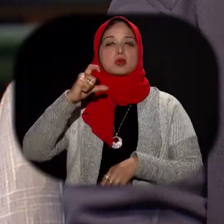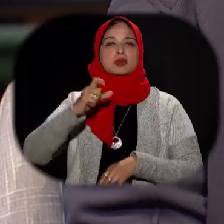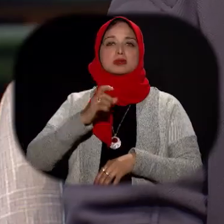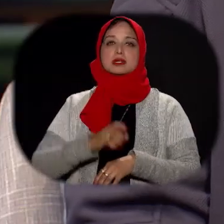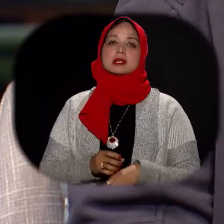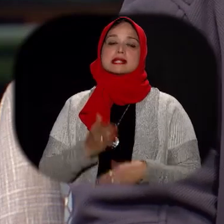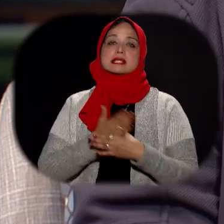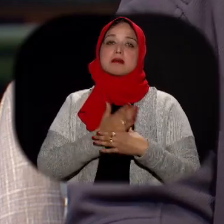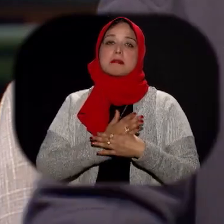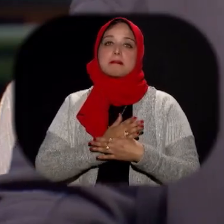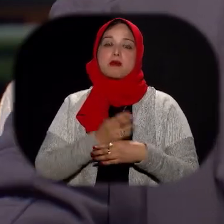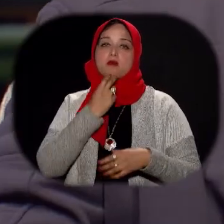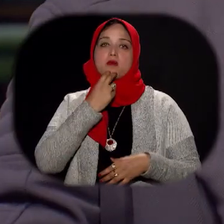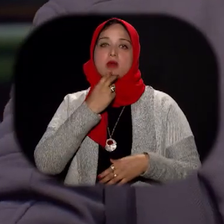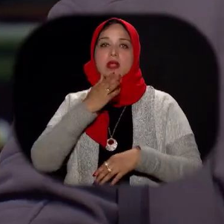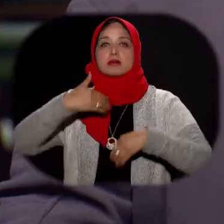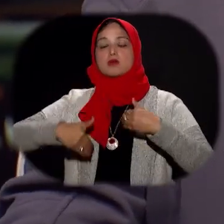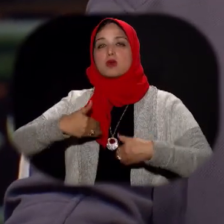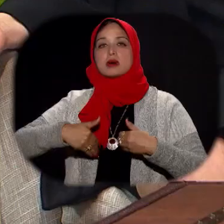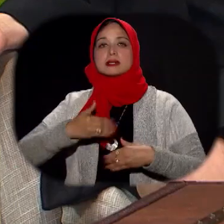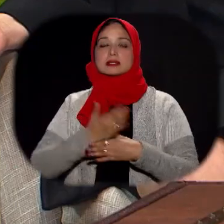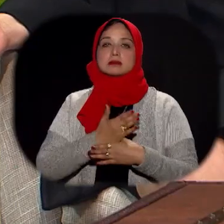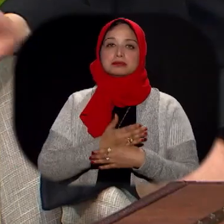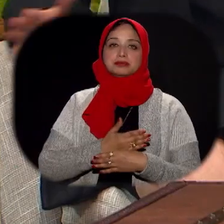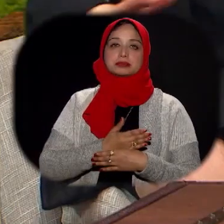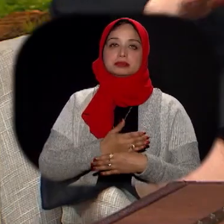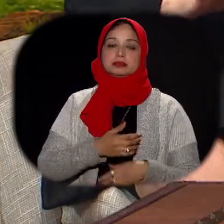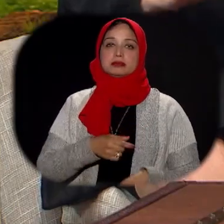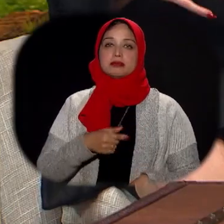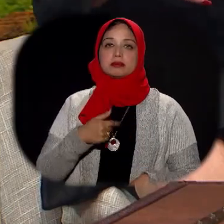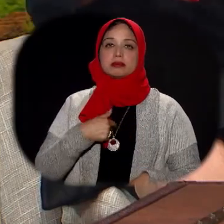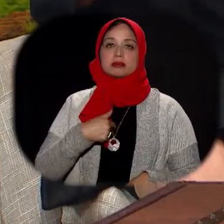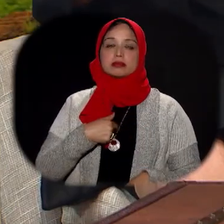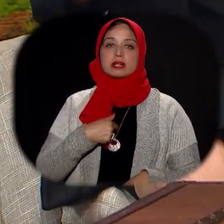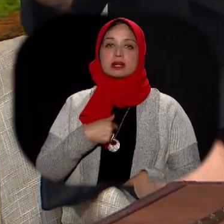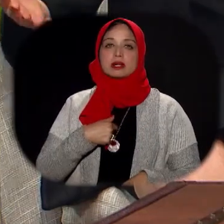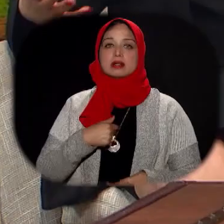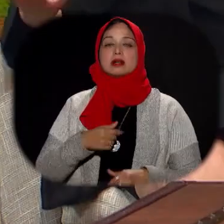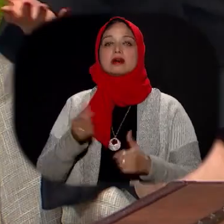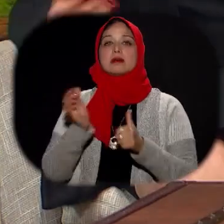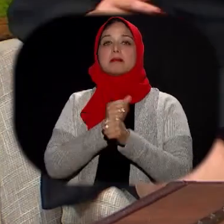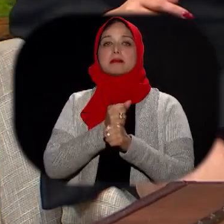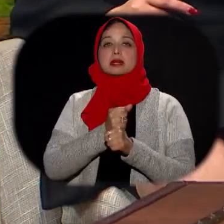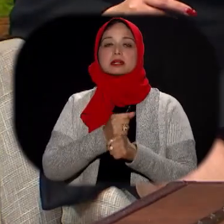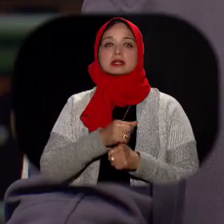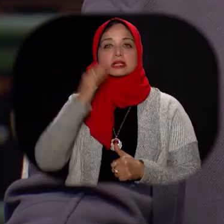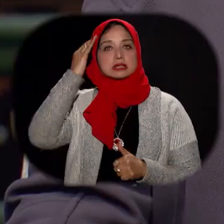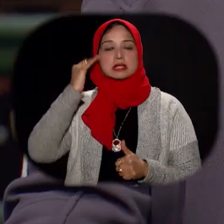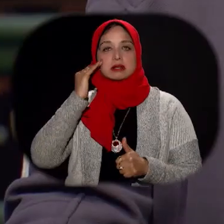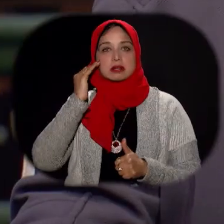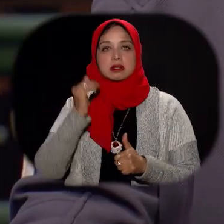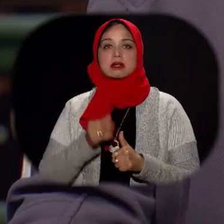كده يعني احمد مشه دكتور انا كنت كنت انا وامها مش قرايب يا شريف